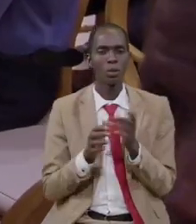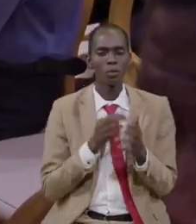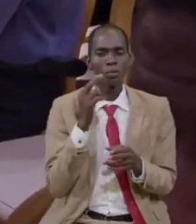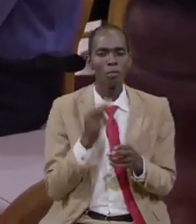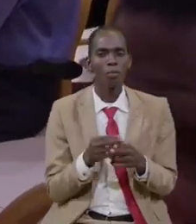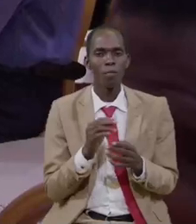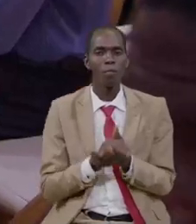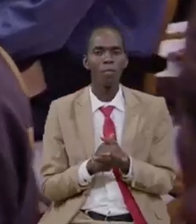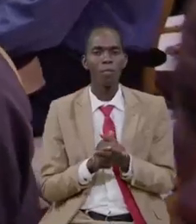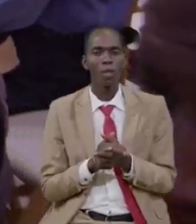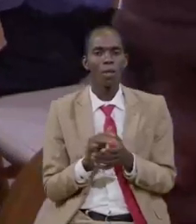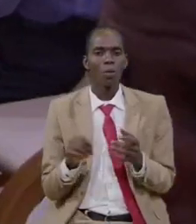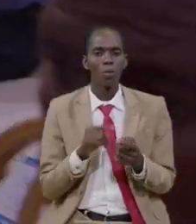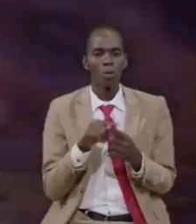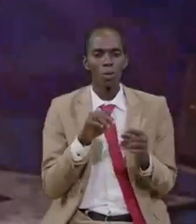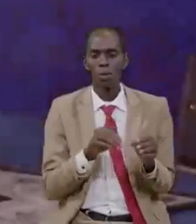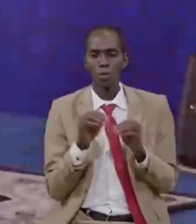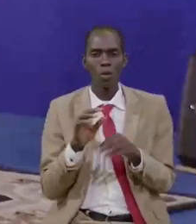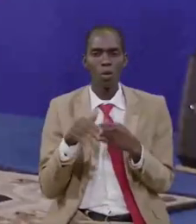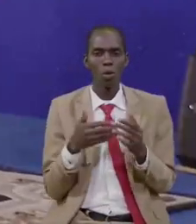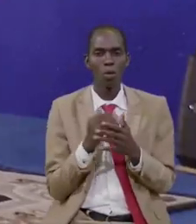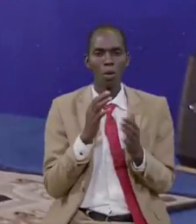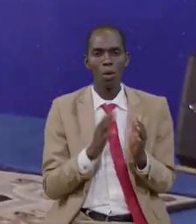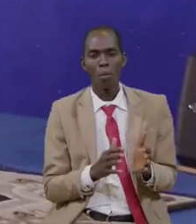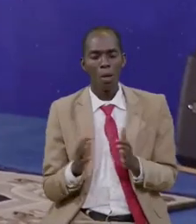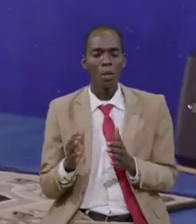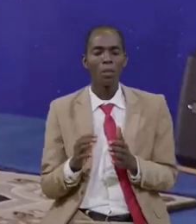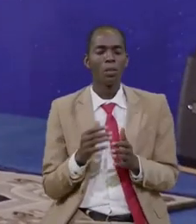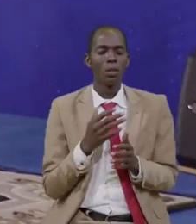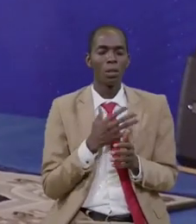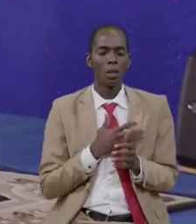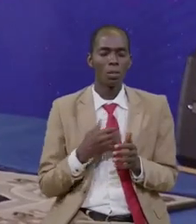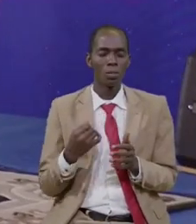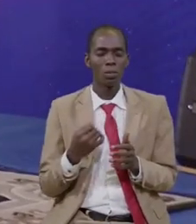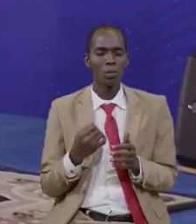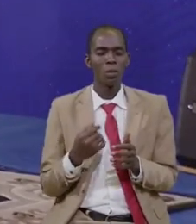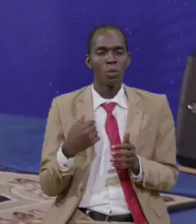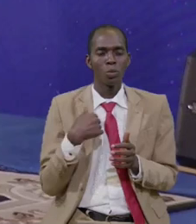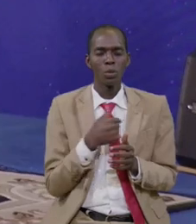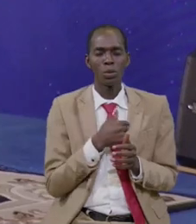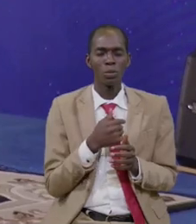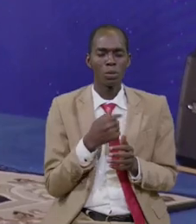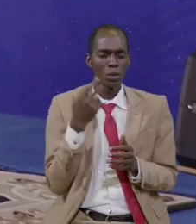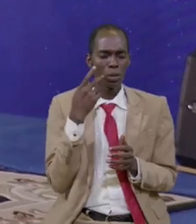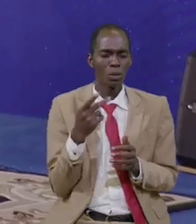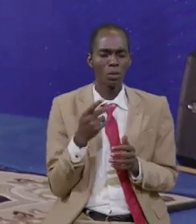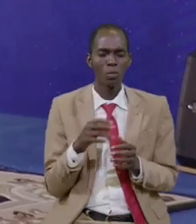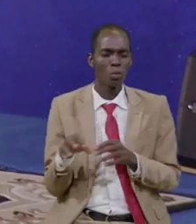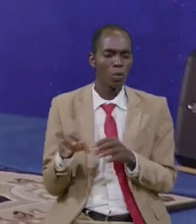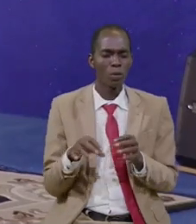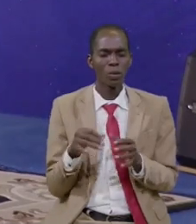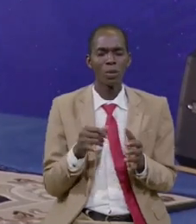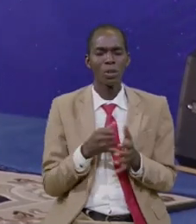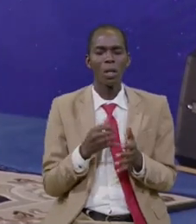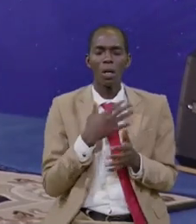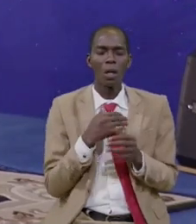Est-ce que tu peux placer tous tes plans et le zèle et permettre au zèle du Seigneur de l'accomplir, tes projets,